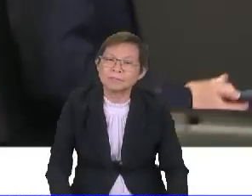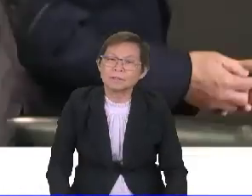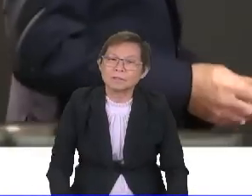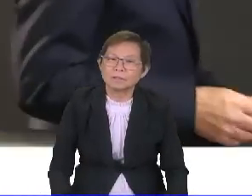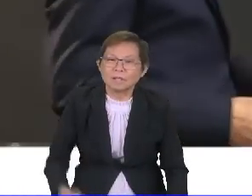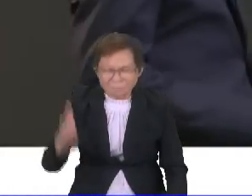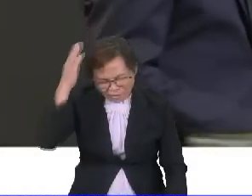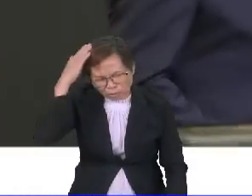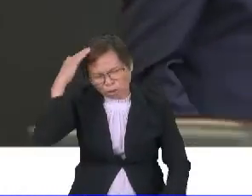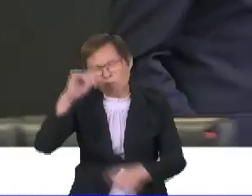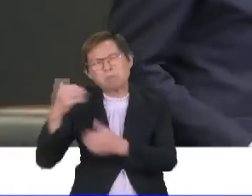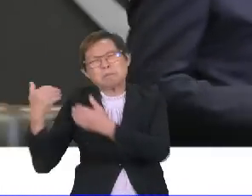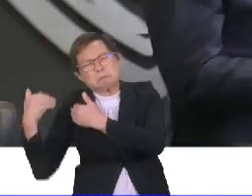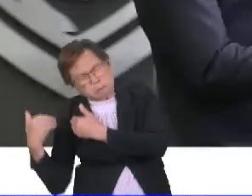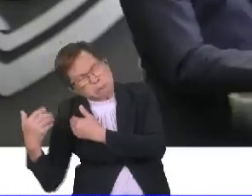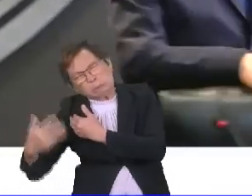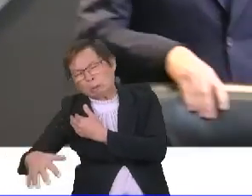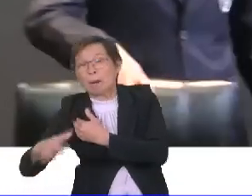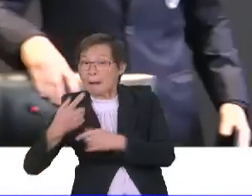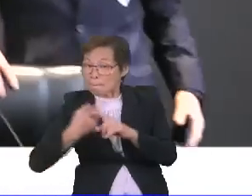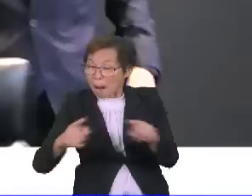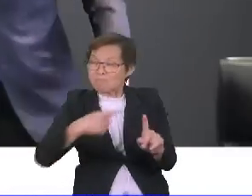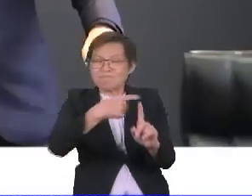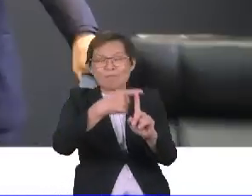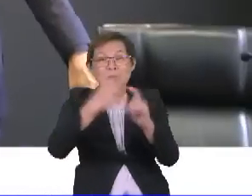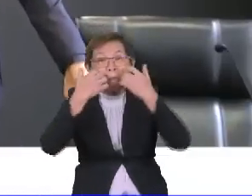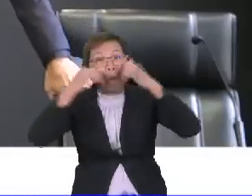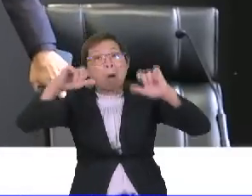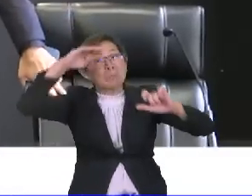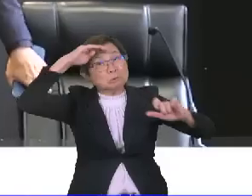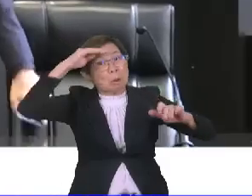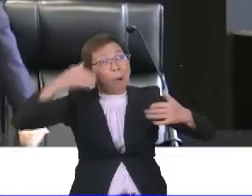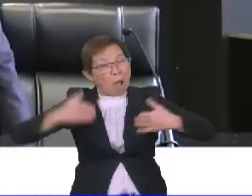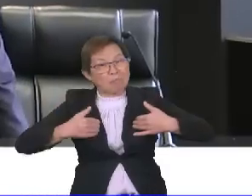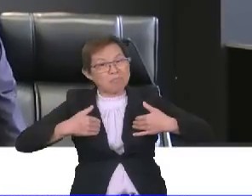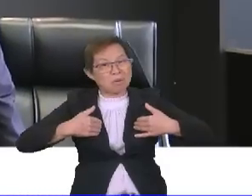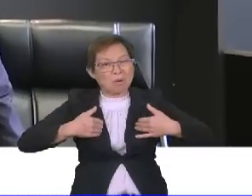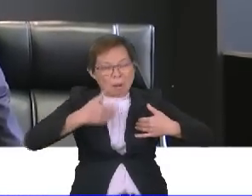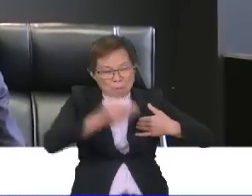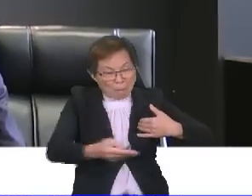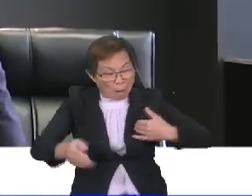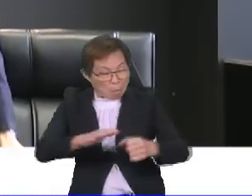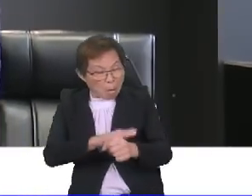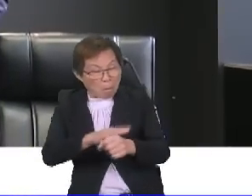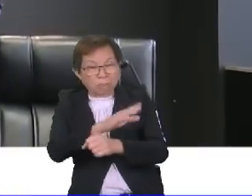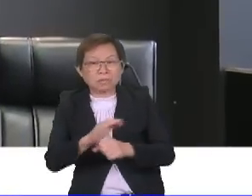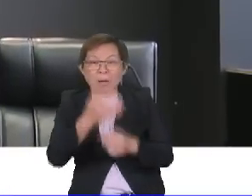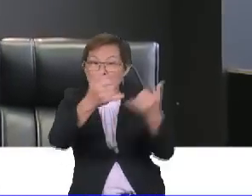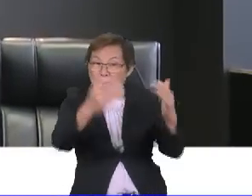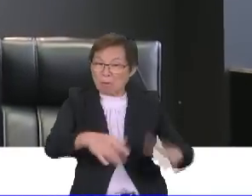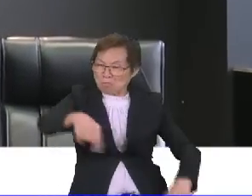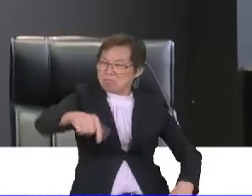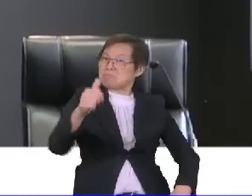meski sedang tugas berat sedang menantinya beliau optimis dengan kemampuan jedity yang memiliki fasilitas lengkap dan himpunan pemain